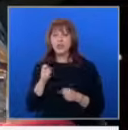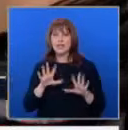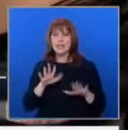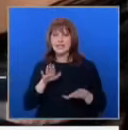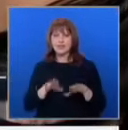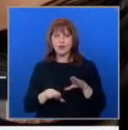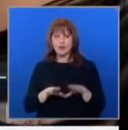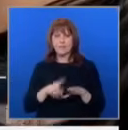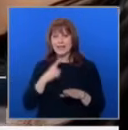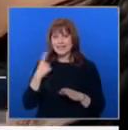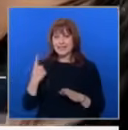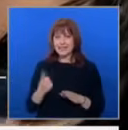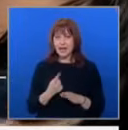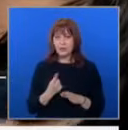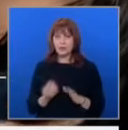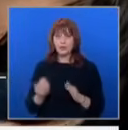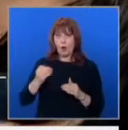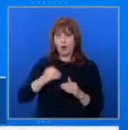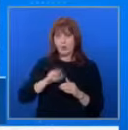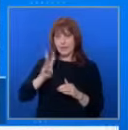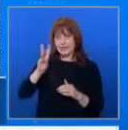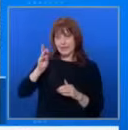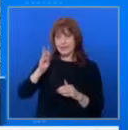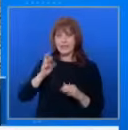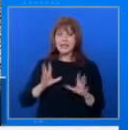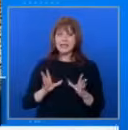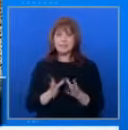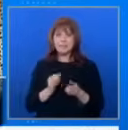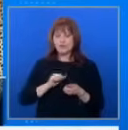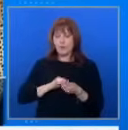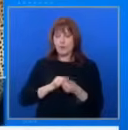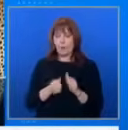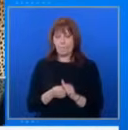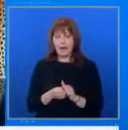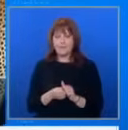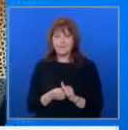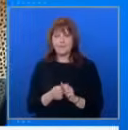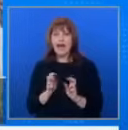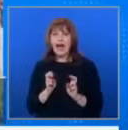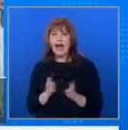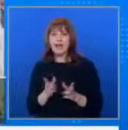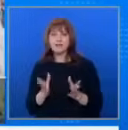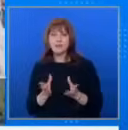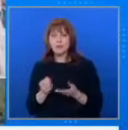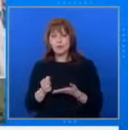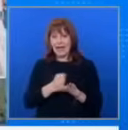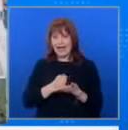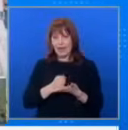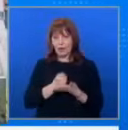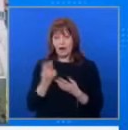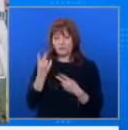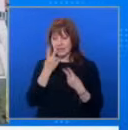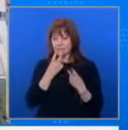кг. Само за година е качила 30. Тогава започва нейната борба. Както започнах да се лекувам, разбира